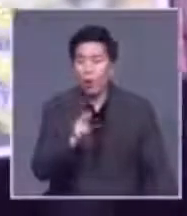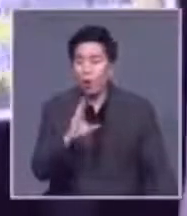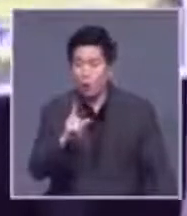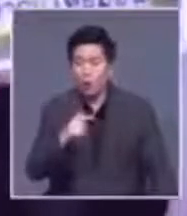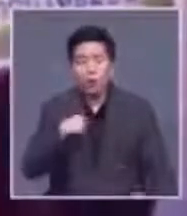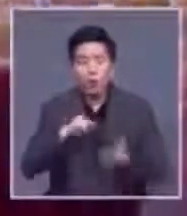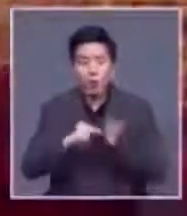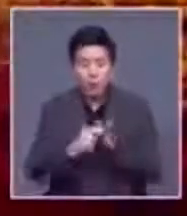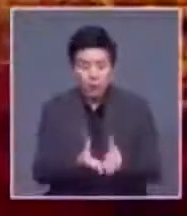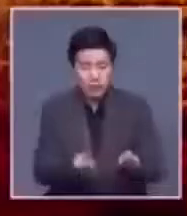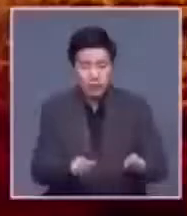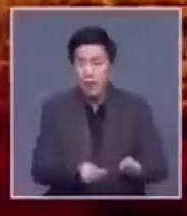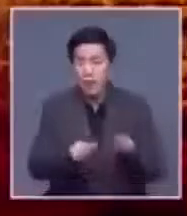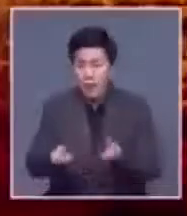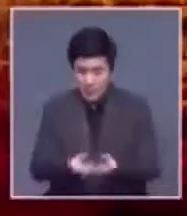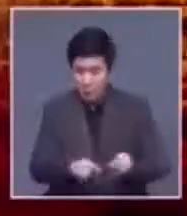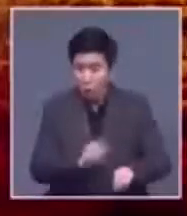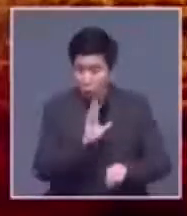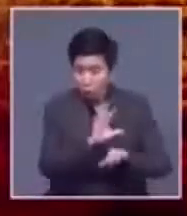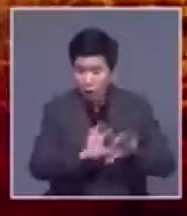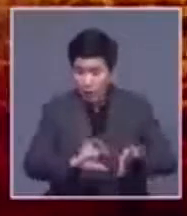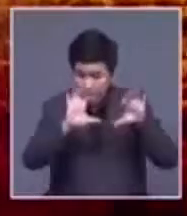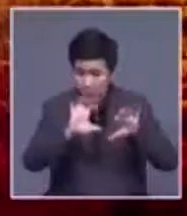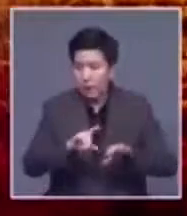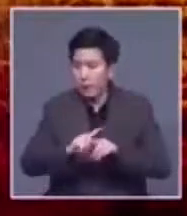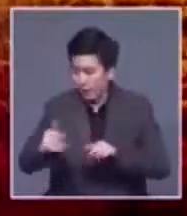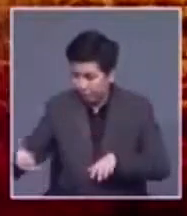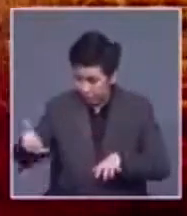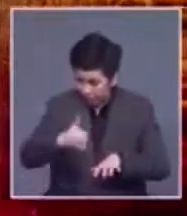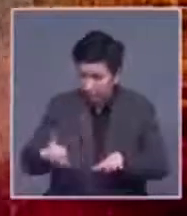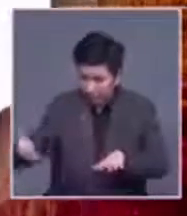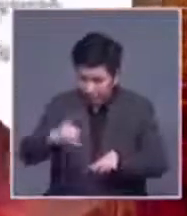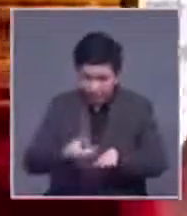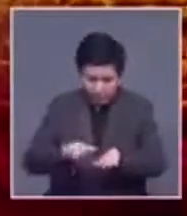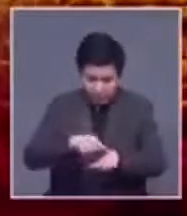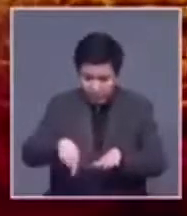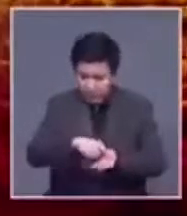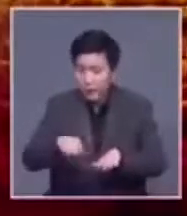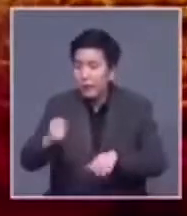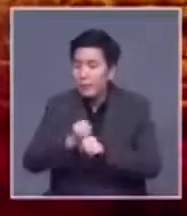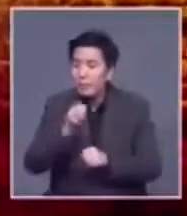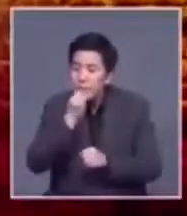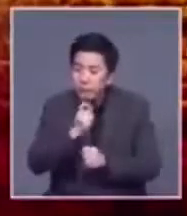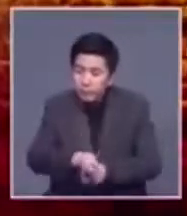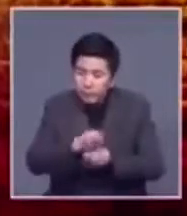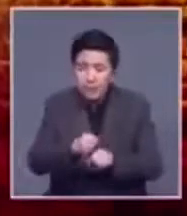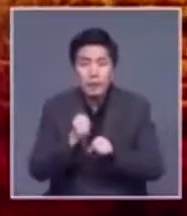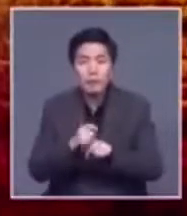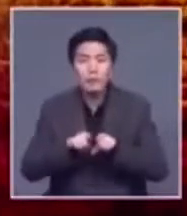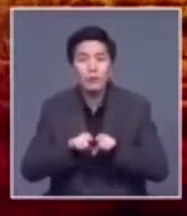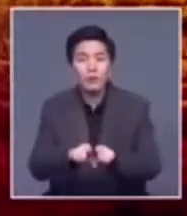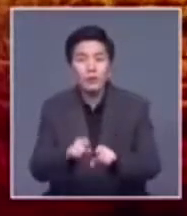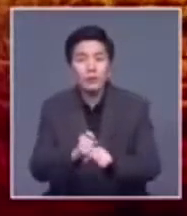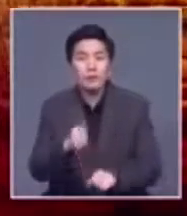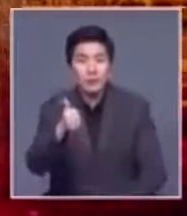กินที่ยังเป็นของรัฐแต่ประชาชนสามารถทำกินได้ก็คือรัฐได้ป่าประชาได้ที่ทำกินอันนี้ทำงานควบคู่กันไปครับ ค่ะ